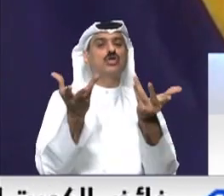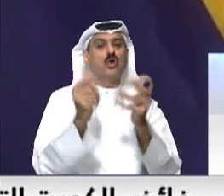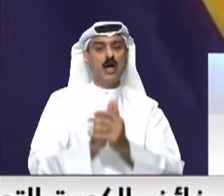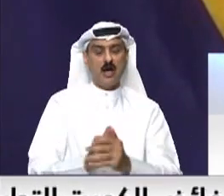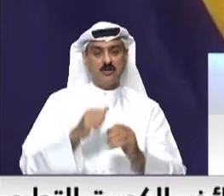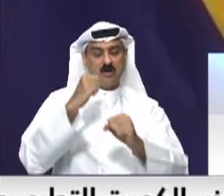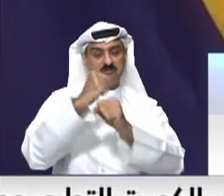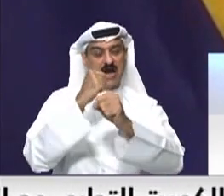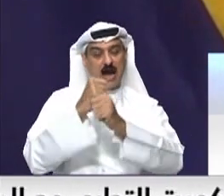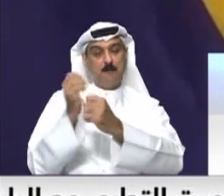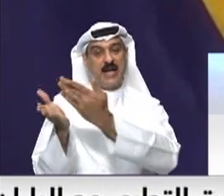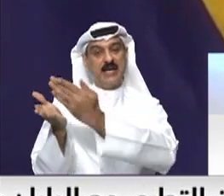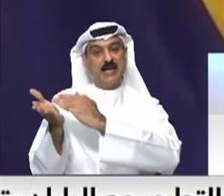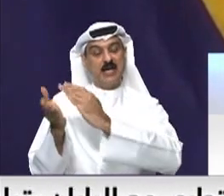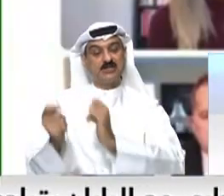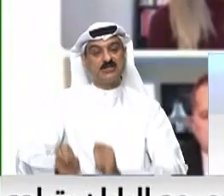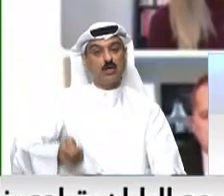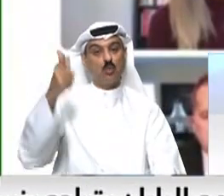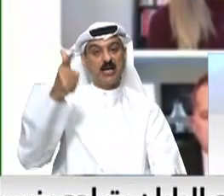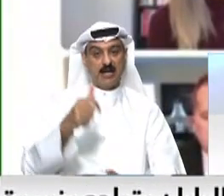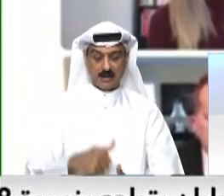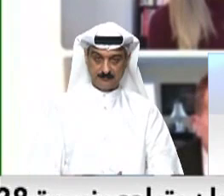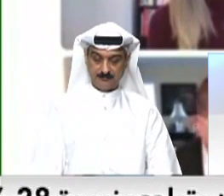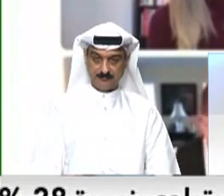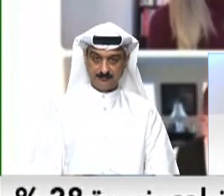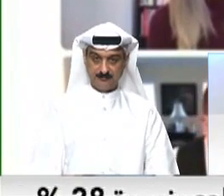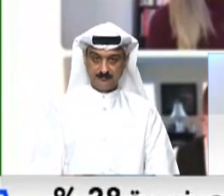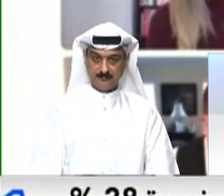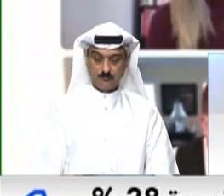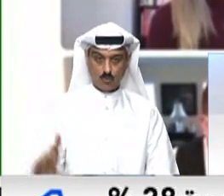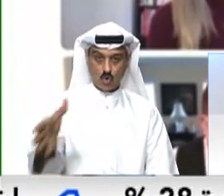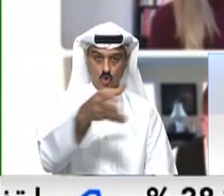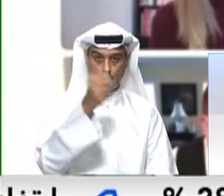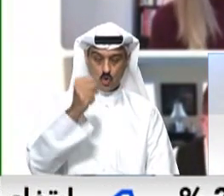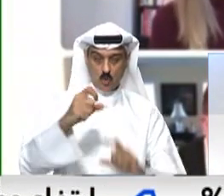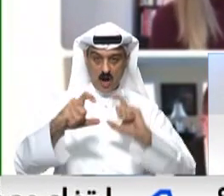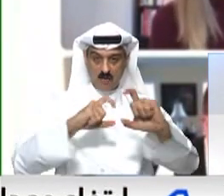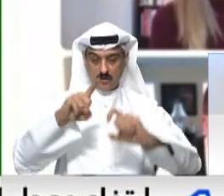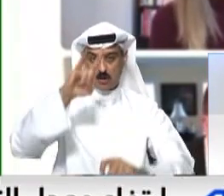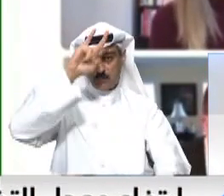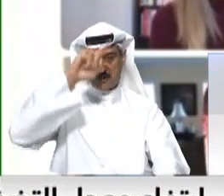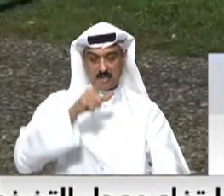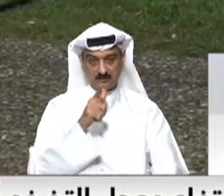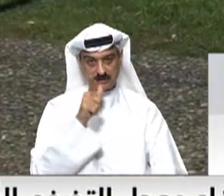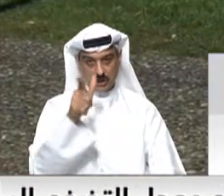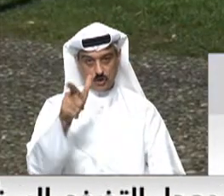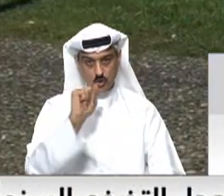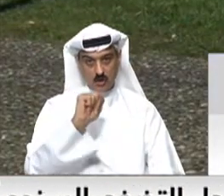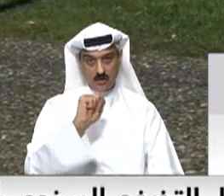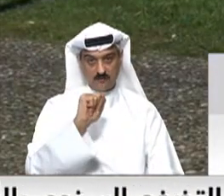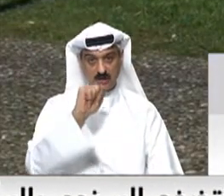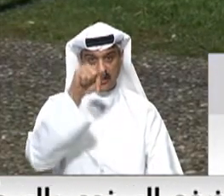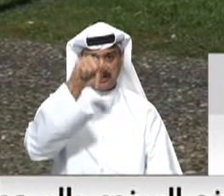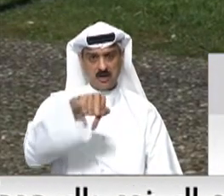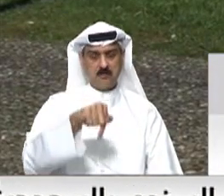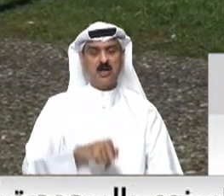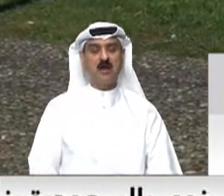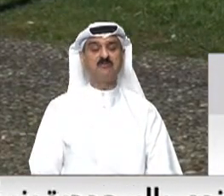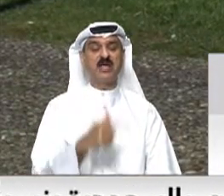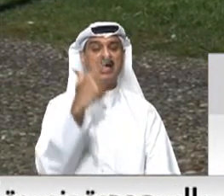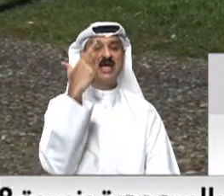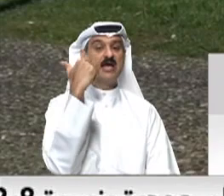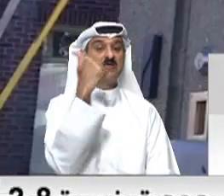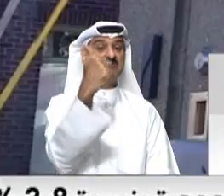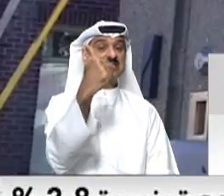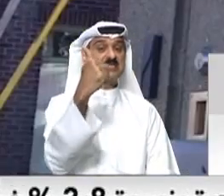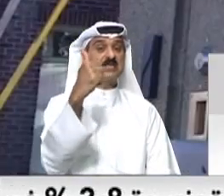النشاط الاقتصادي والتضخم وقد ذكر محافظ البنوك المركزيه في عقاب الاجتماع الحالي انهم سيستغرقون سته اسابيع